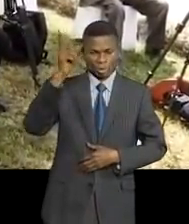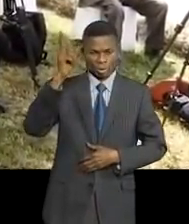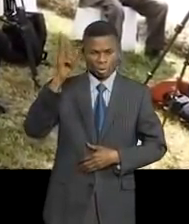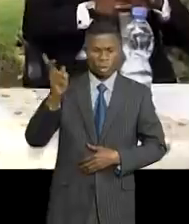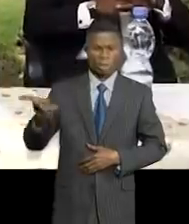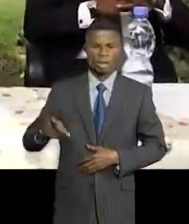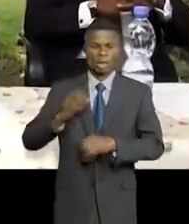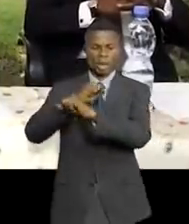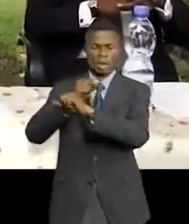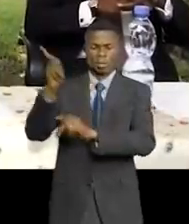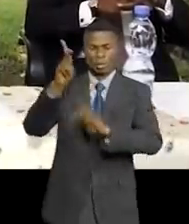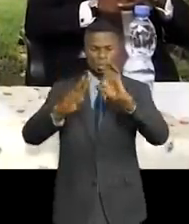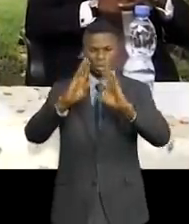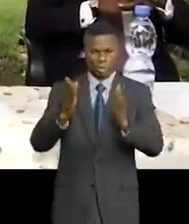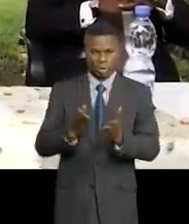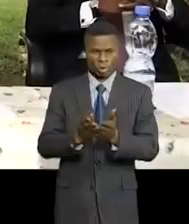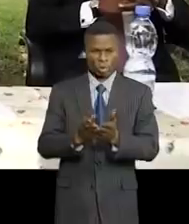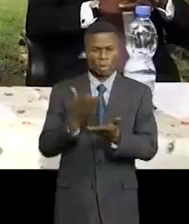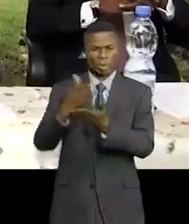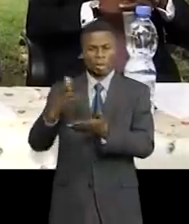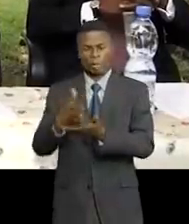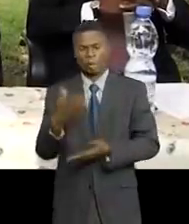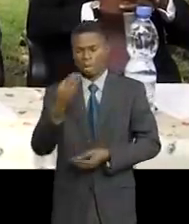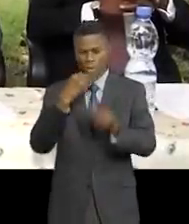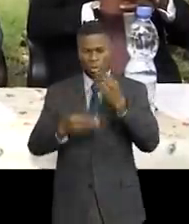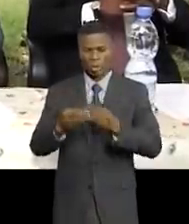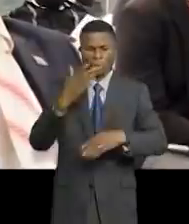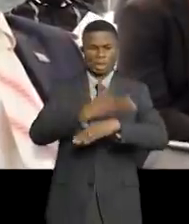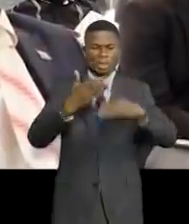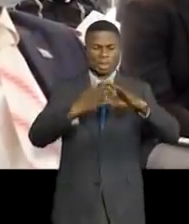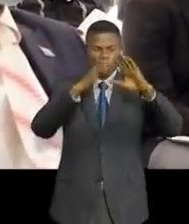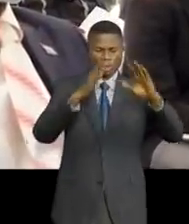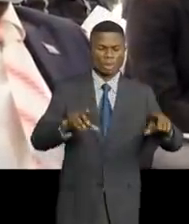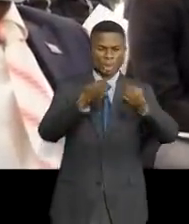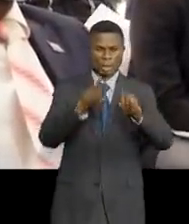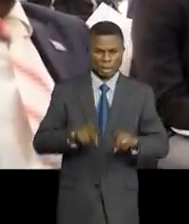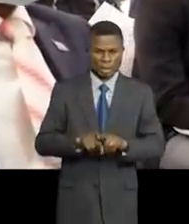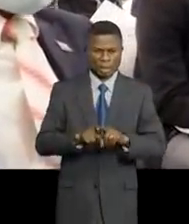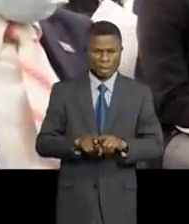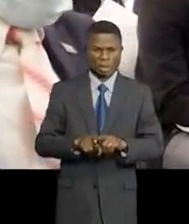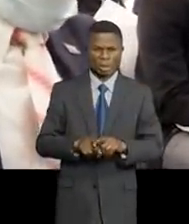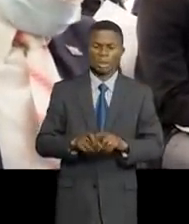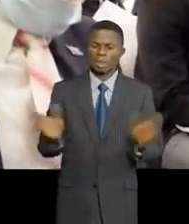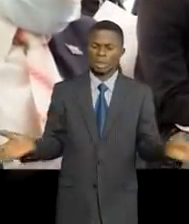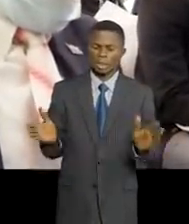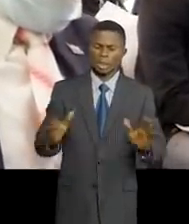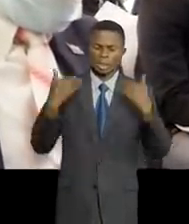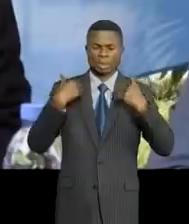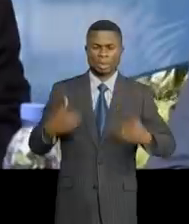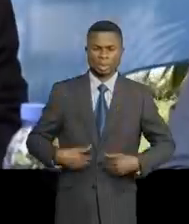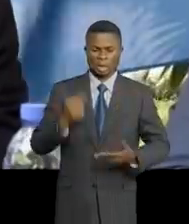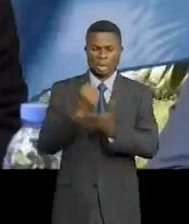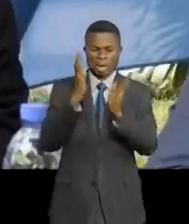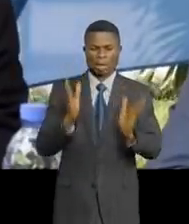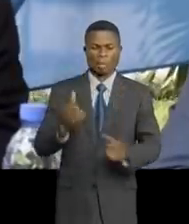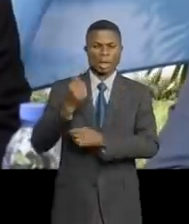la protection de la population, la distribution de vivres, à la construction des abris et aussi à l'accès aux soins de santé. C'est l'ambassadeur